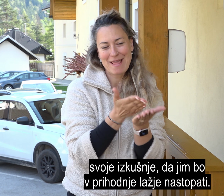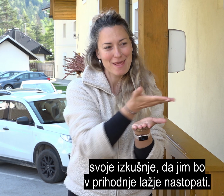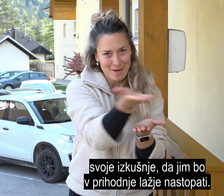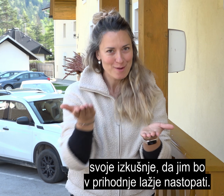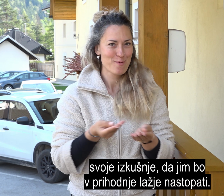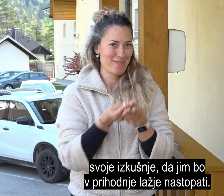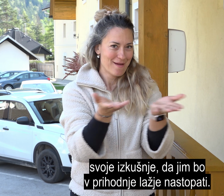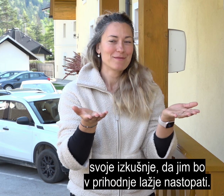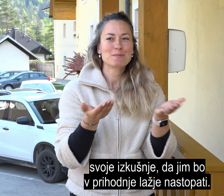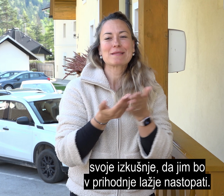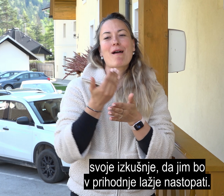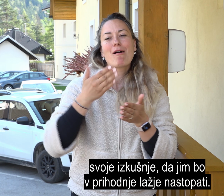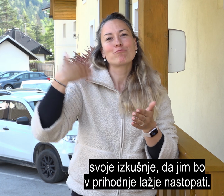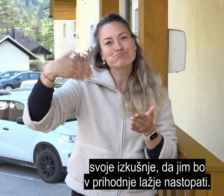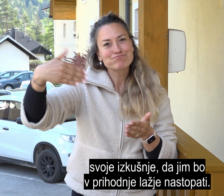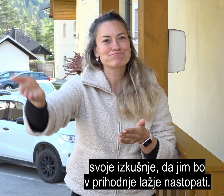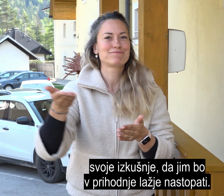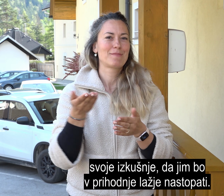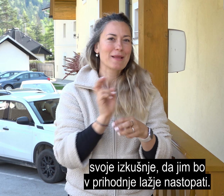prihodnje lažje nastopati.